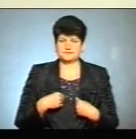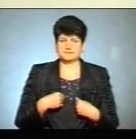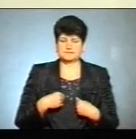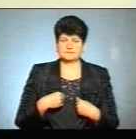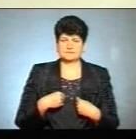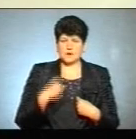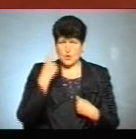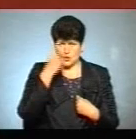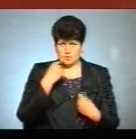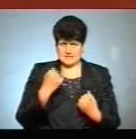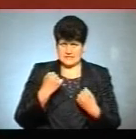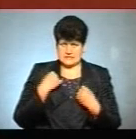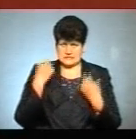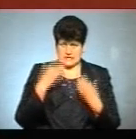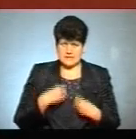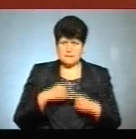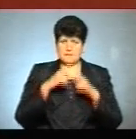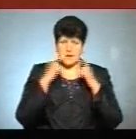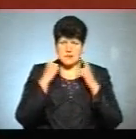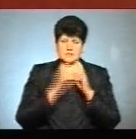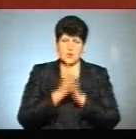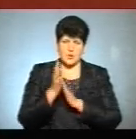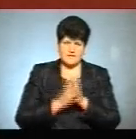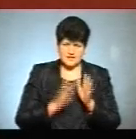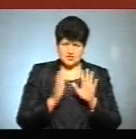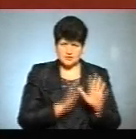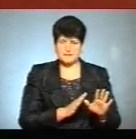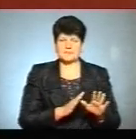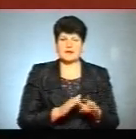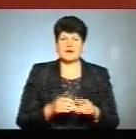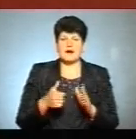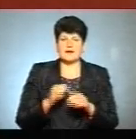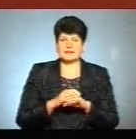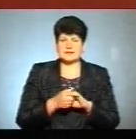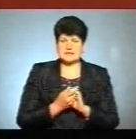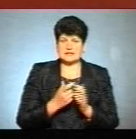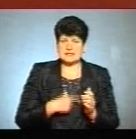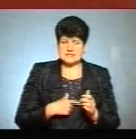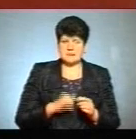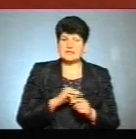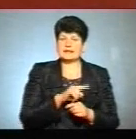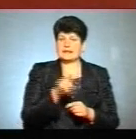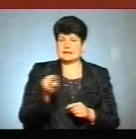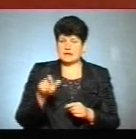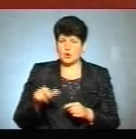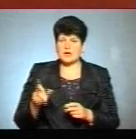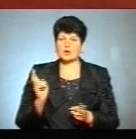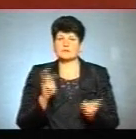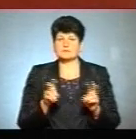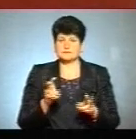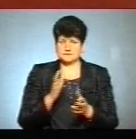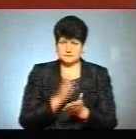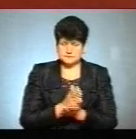предметах особистого захисту, маска, рукавички, антисептик для себе і для тих людей, які